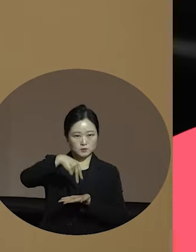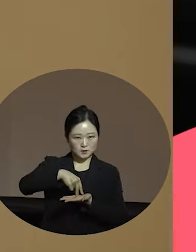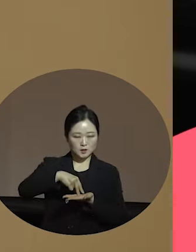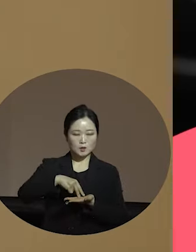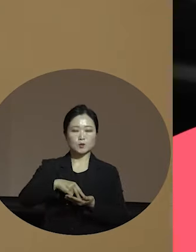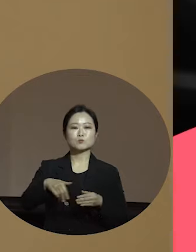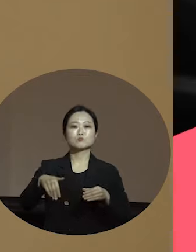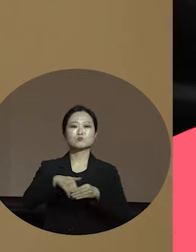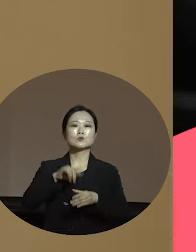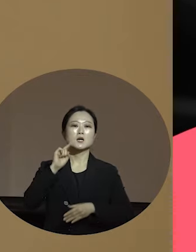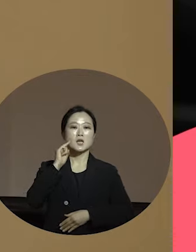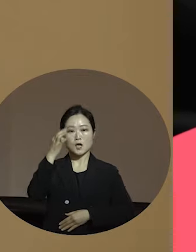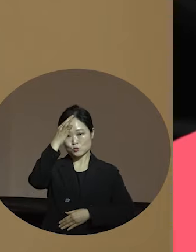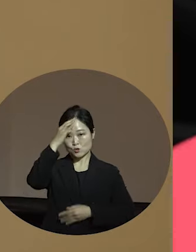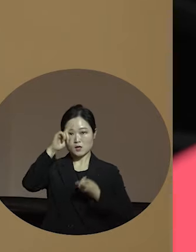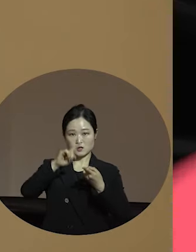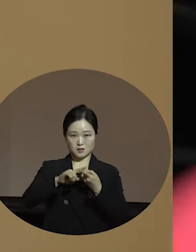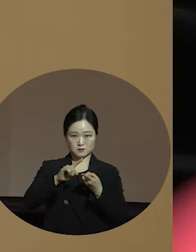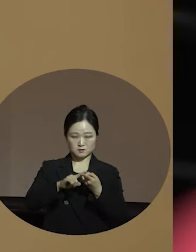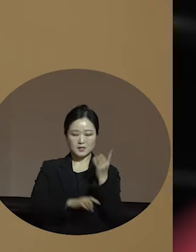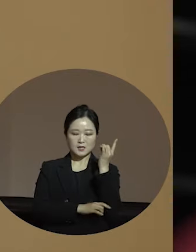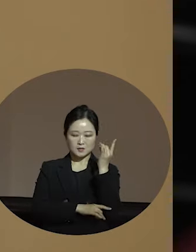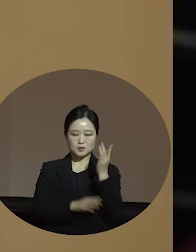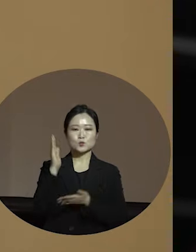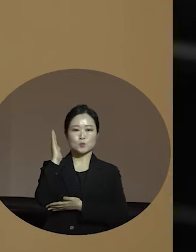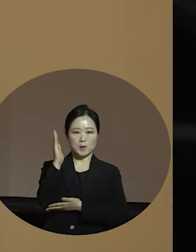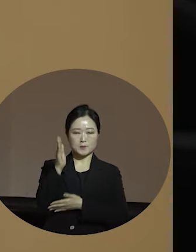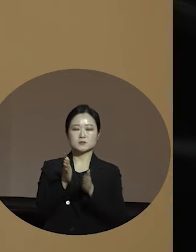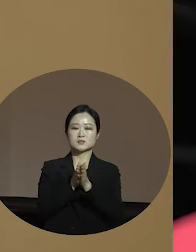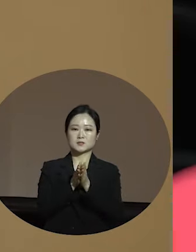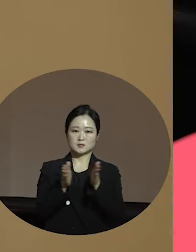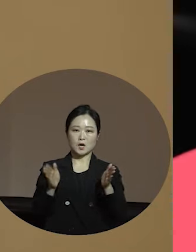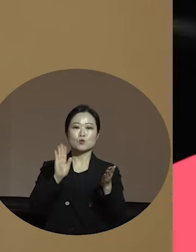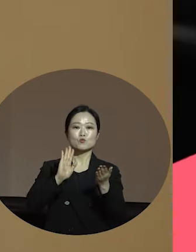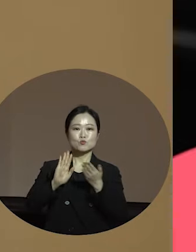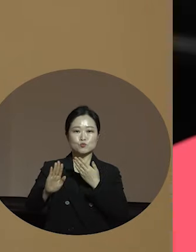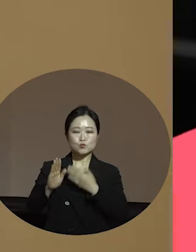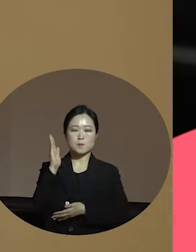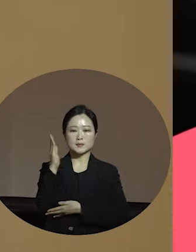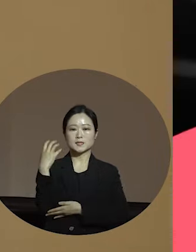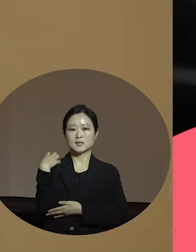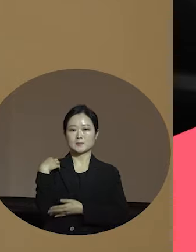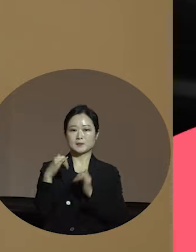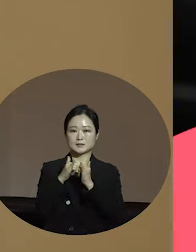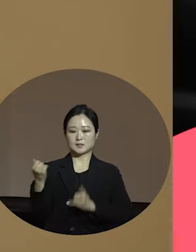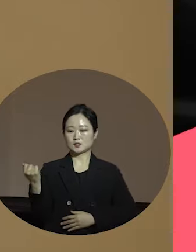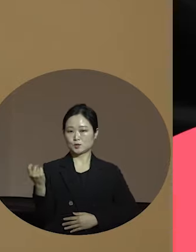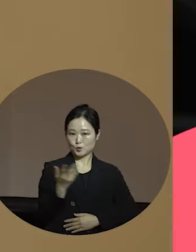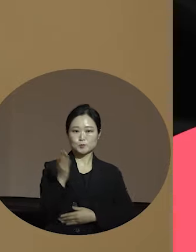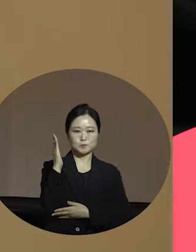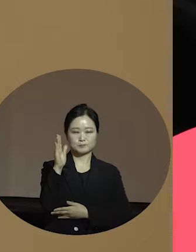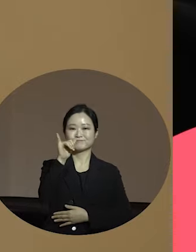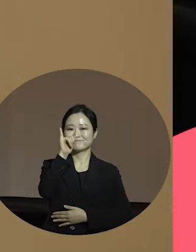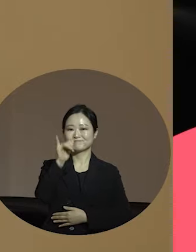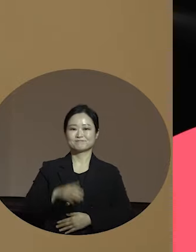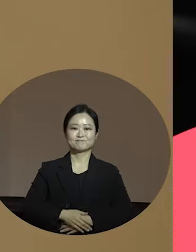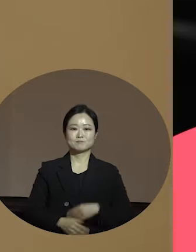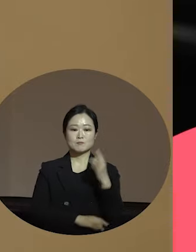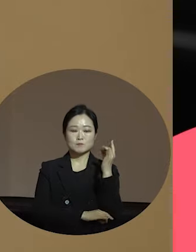발제를 시작으로 이제 발제자분들의 발제가 이어질 텐데요. 먼저 기조 발제입니다.